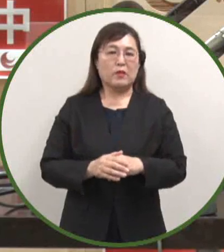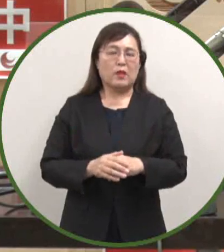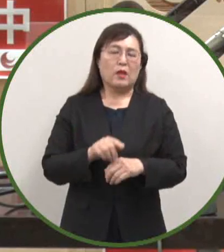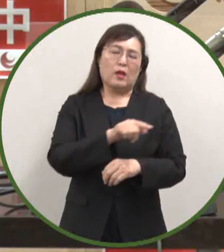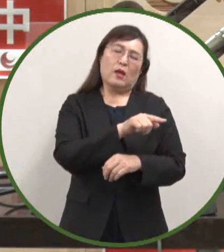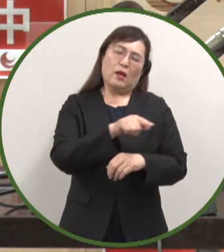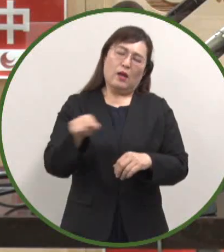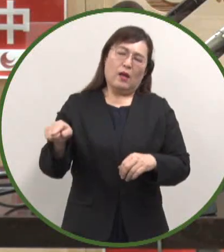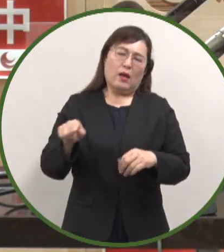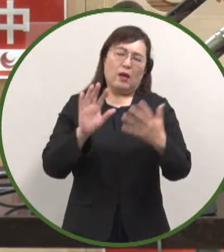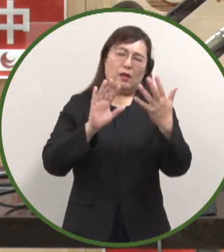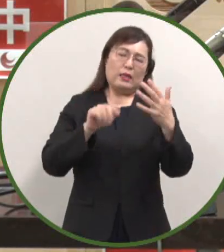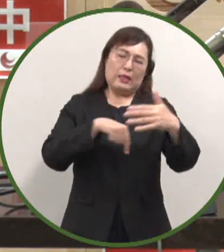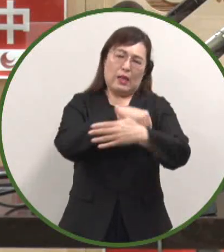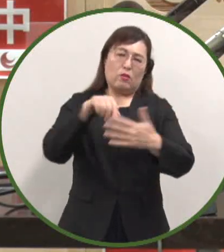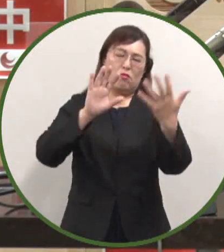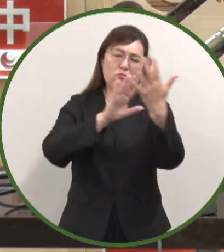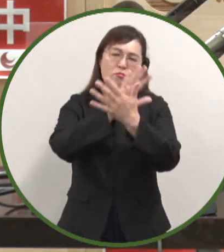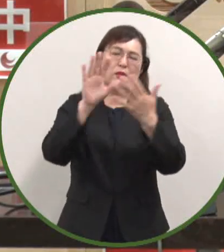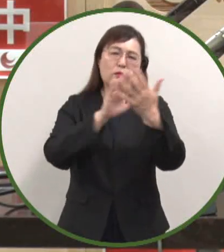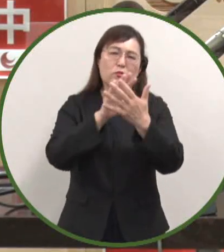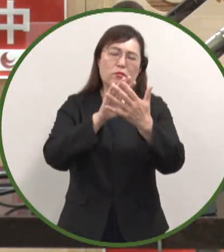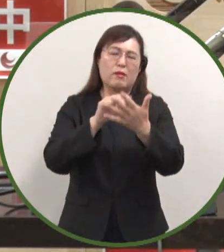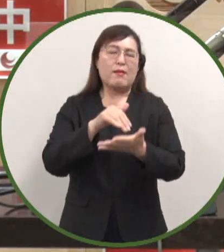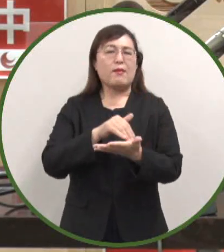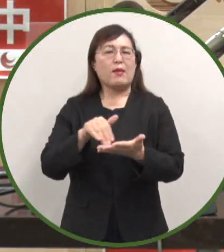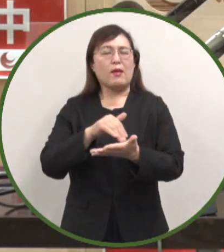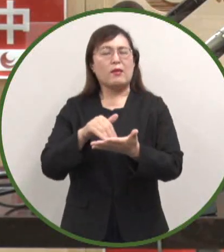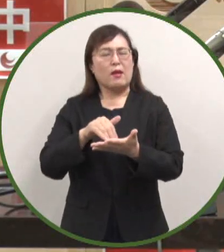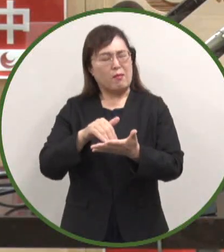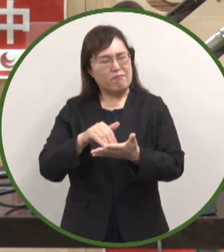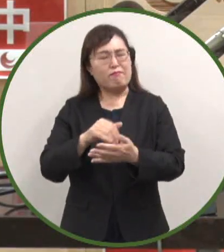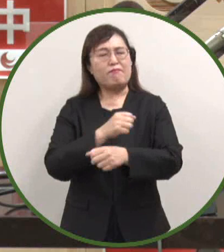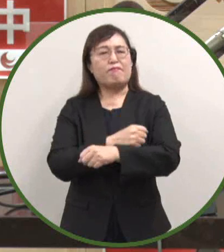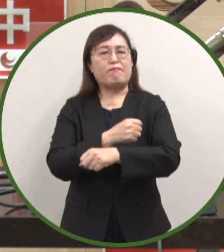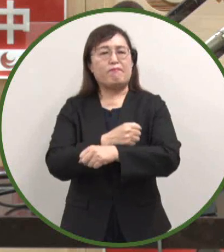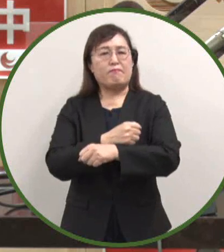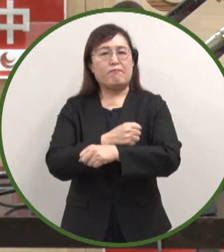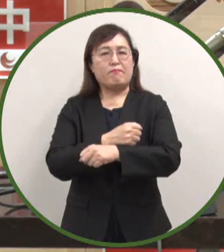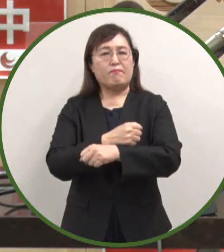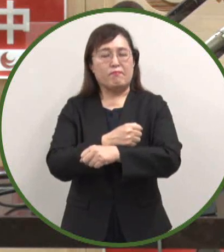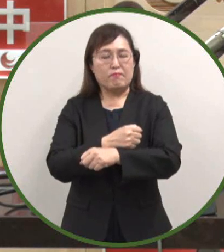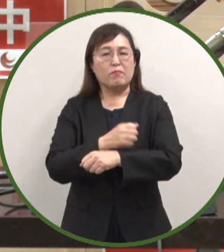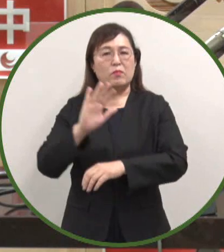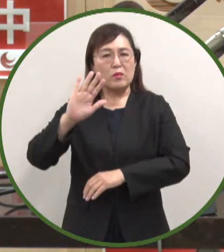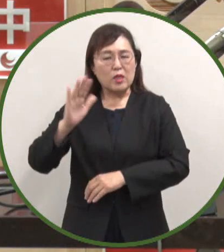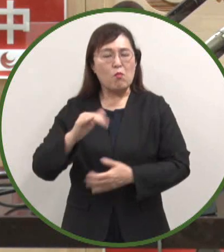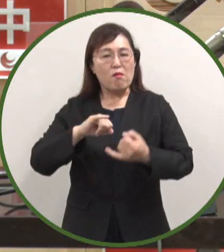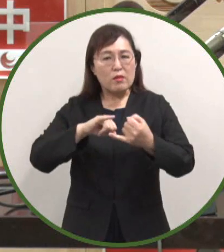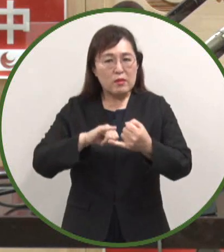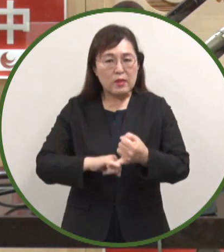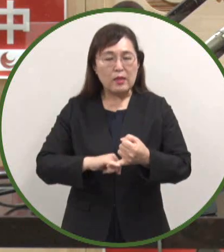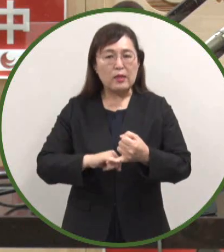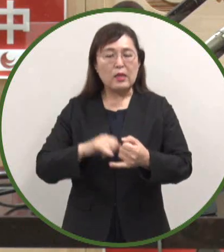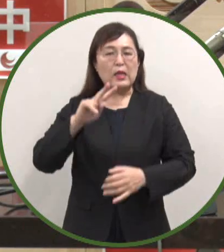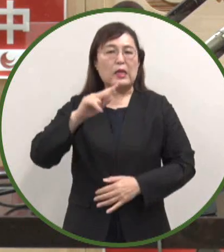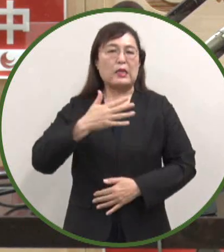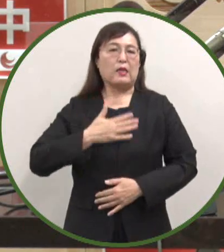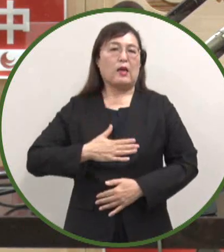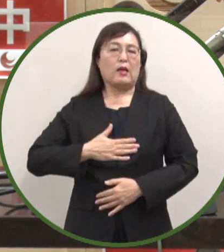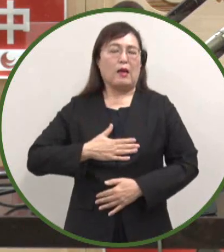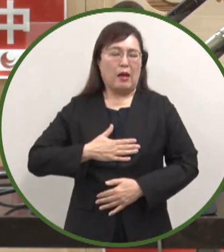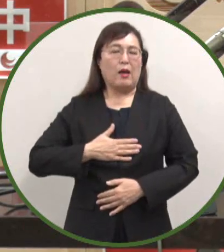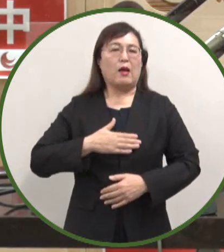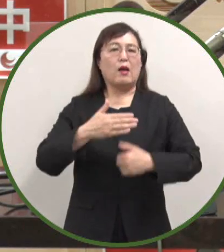ちょっと複雑で支援金の計算も難しくなっておりますが、ご理解とご協力をお願いを